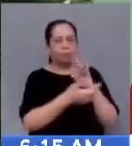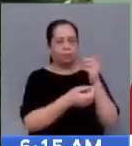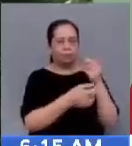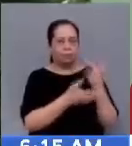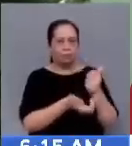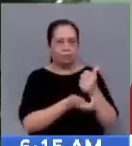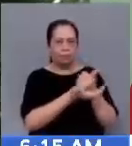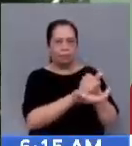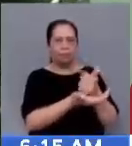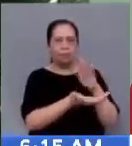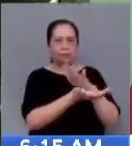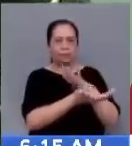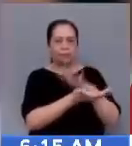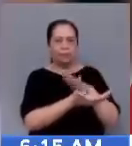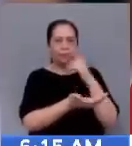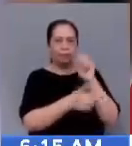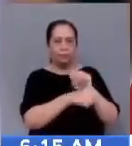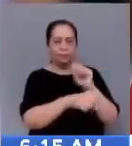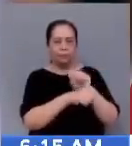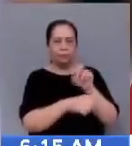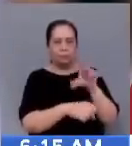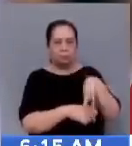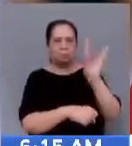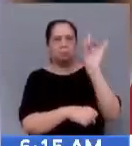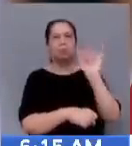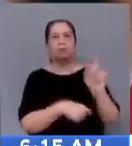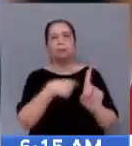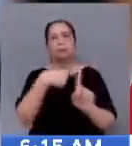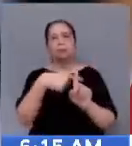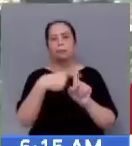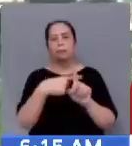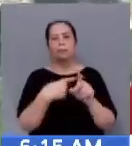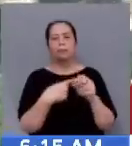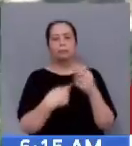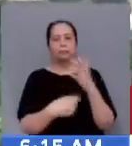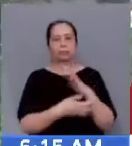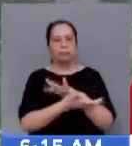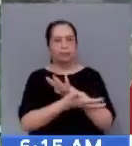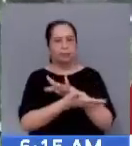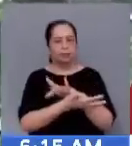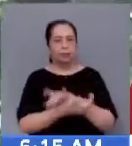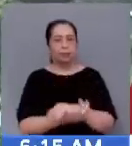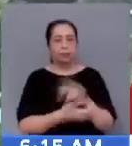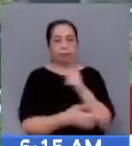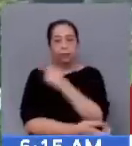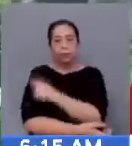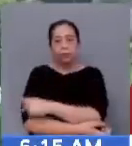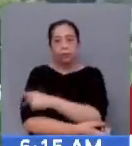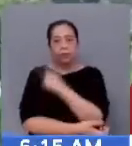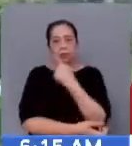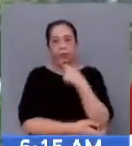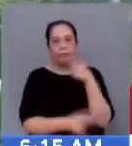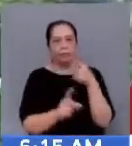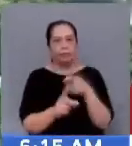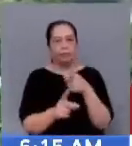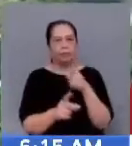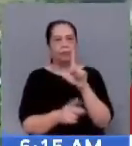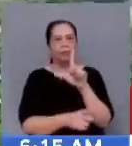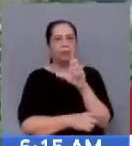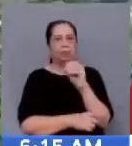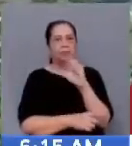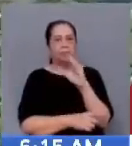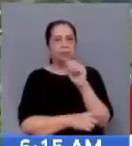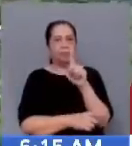trabaho. Doon na nalaman na positibo siya sa COVID-19. Ang pasyente ay tinuturing na local case dahil matagal na